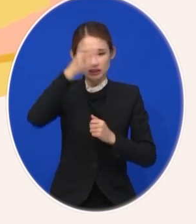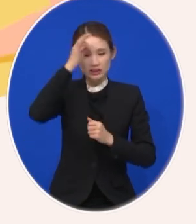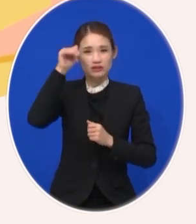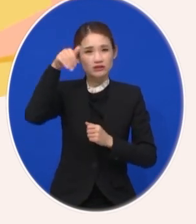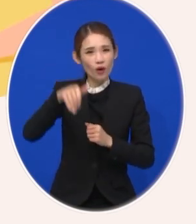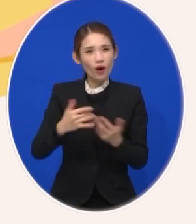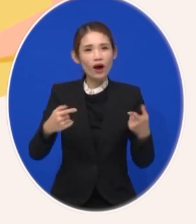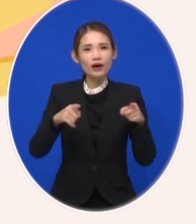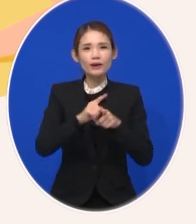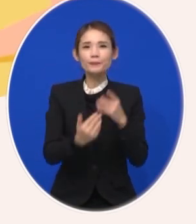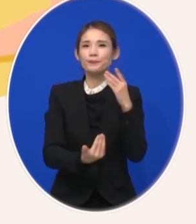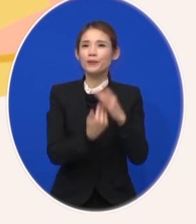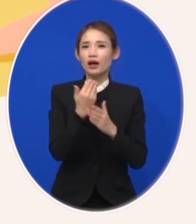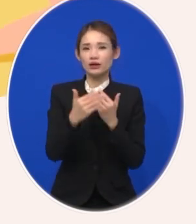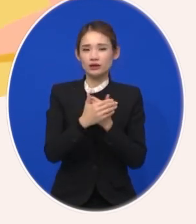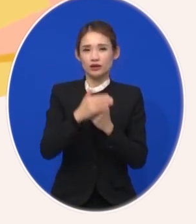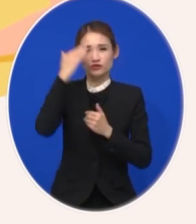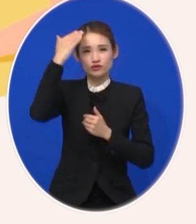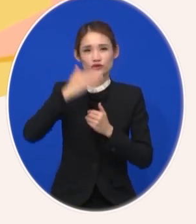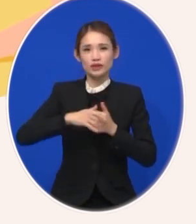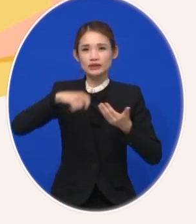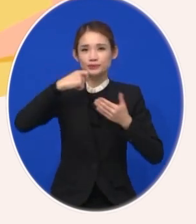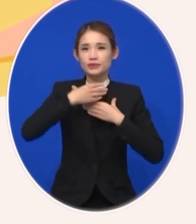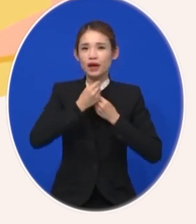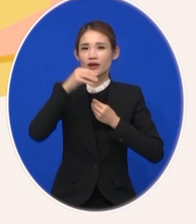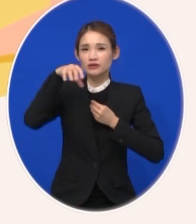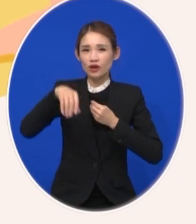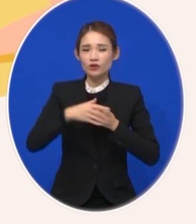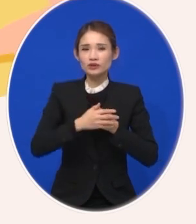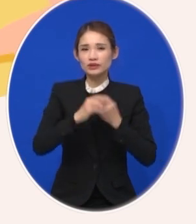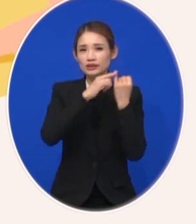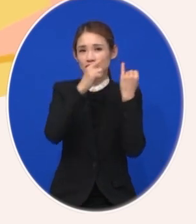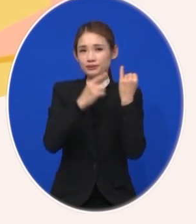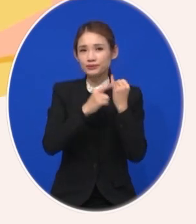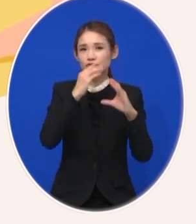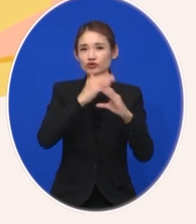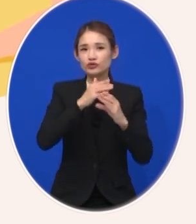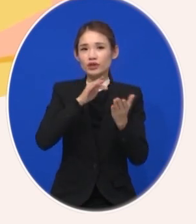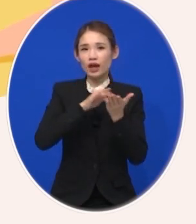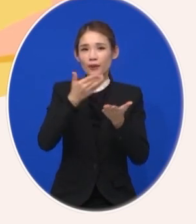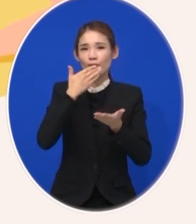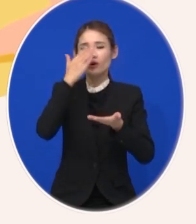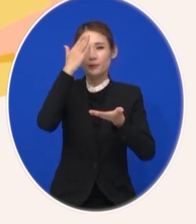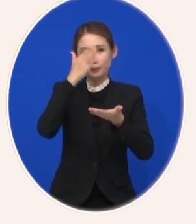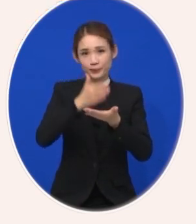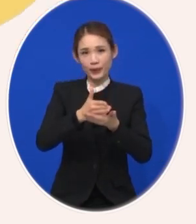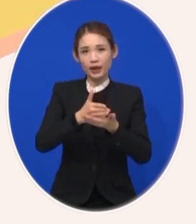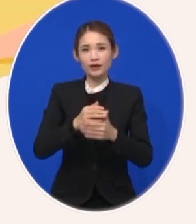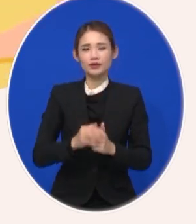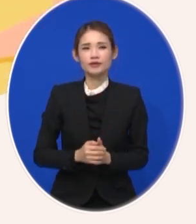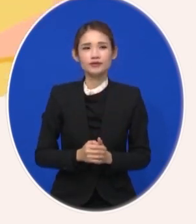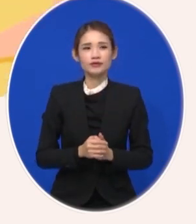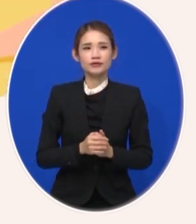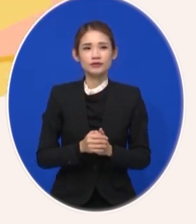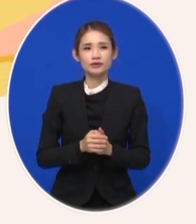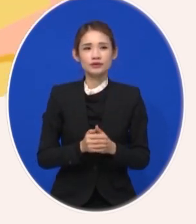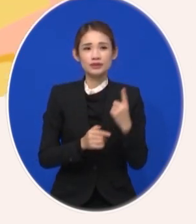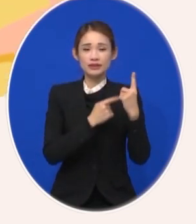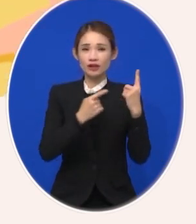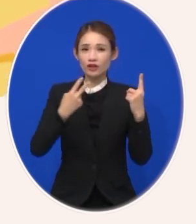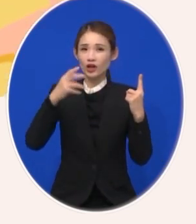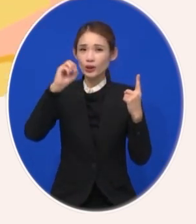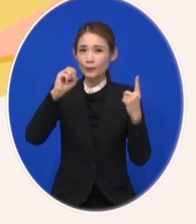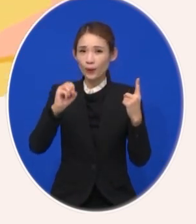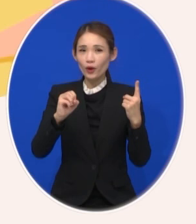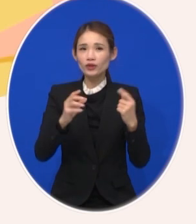동반할 수 있어서 국내 식품의약품 안전처에서는 임신 중 사용을 금하고 있습니다. 리튬은 1에서